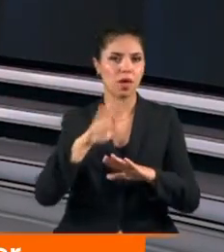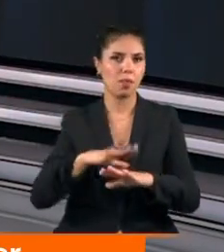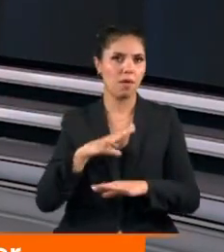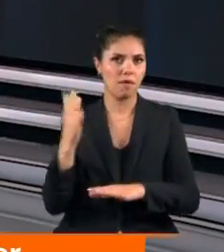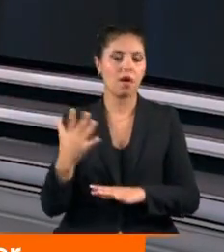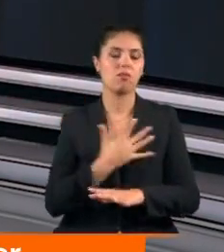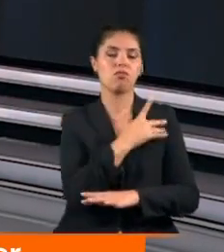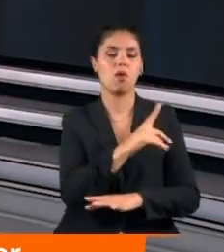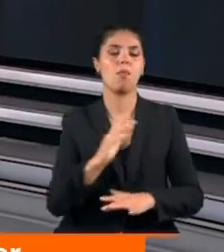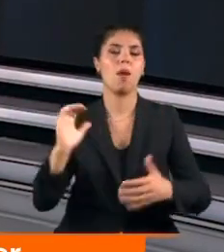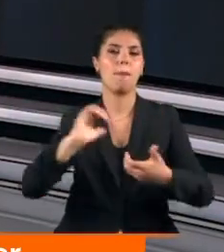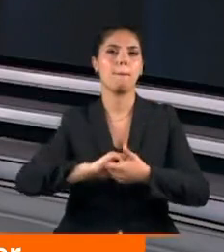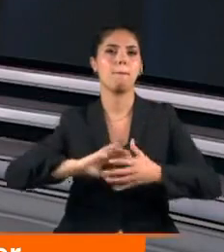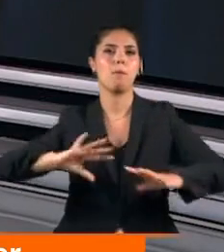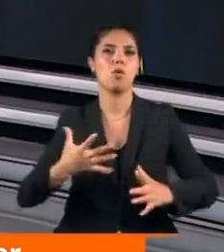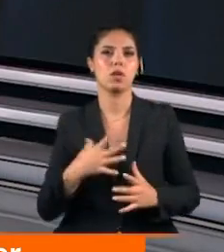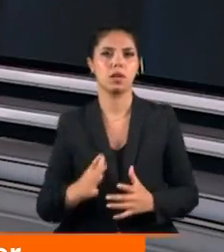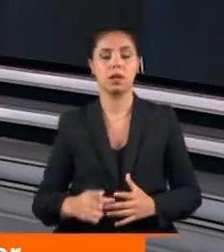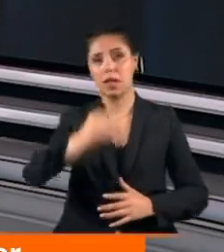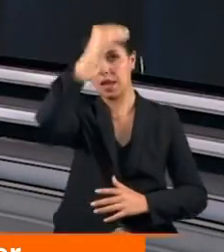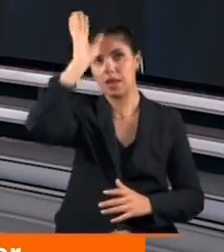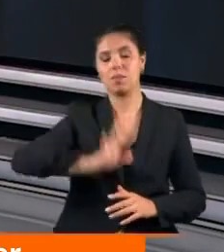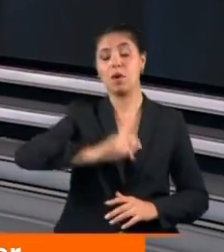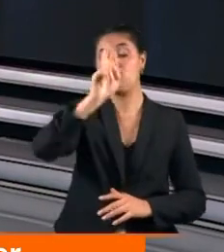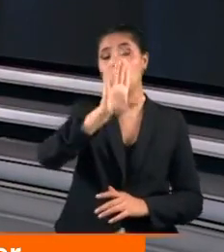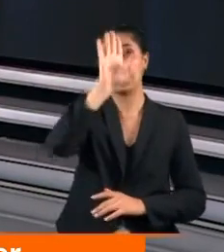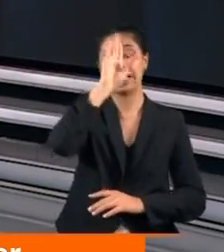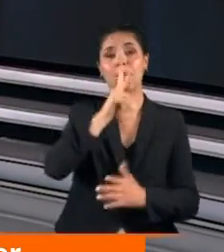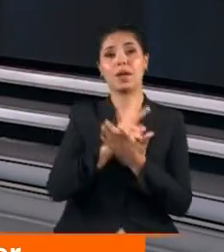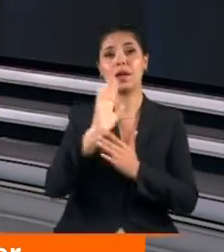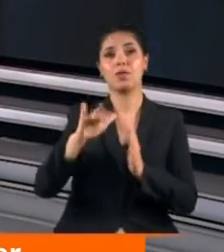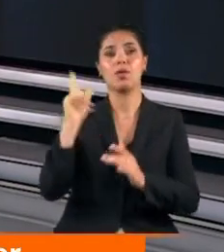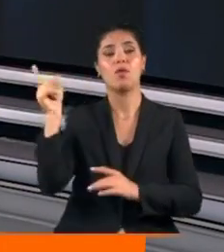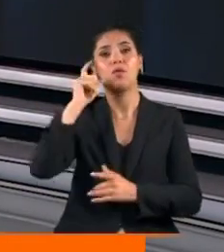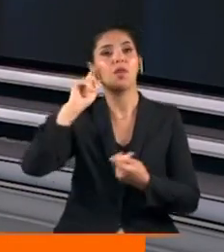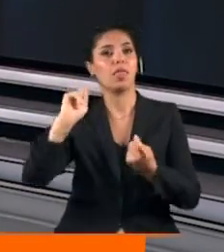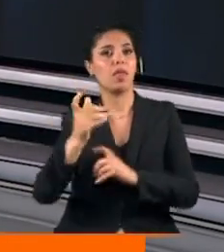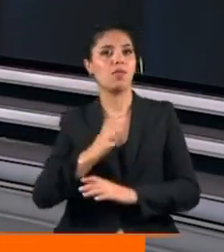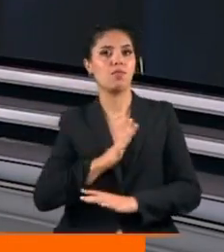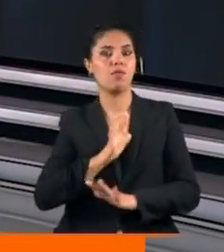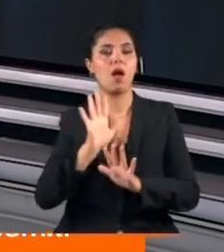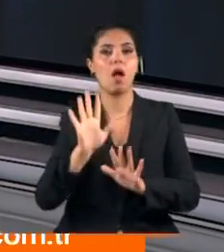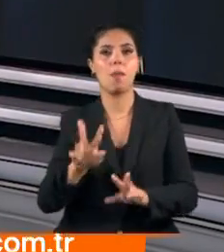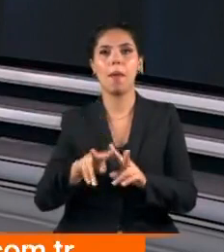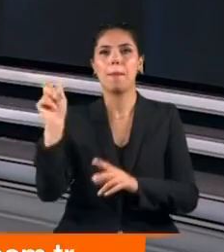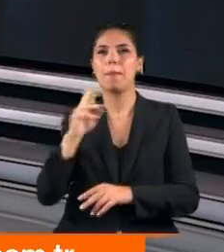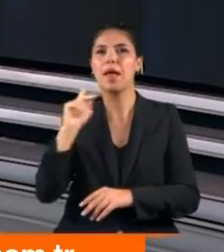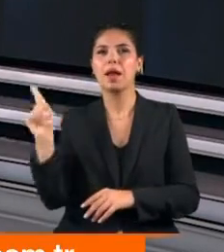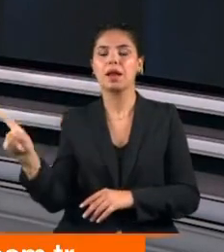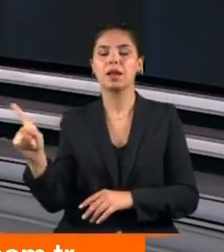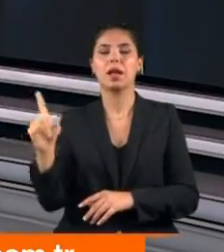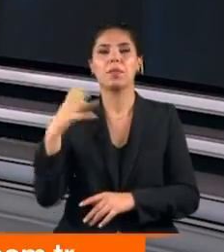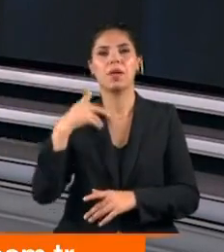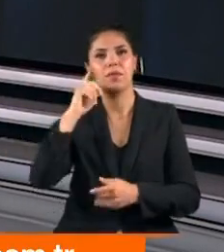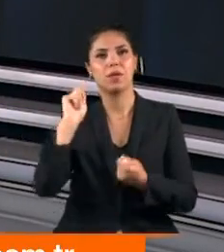ipleri koparacağı söyleniyordu. Ancak İmamoğlu'nun İstanbul kararı sonrası fikir değiştirdiği iddia ediliyor. Ancak Akşener'in bu U dönüşü